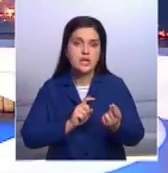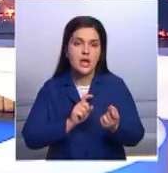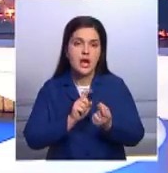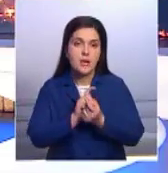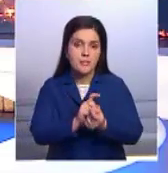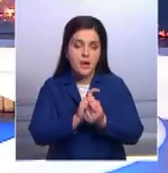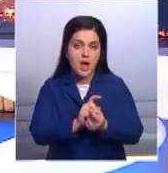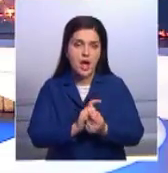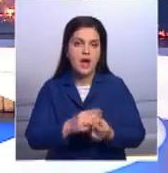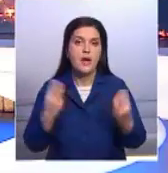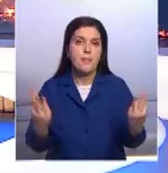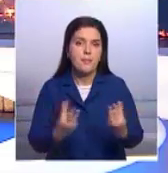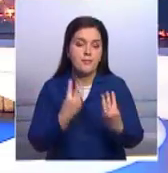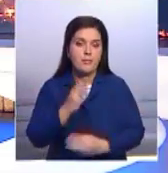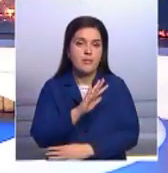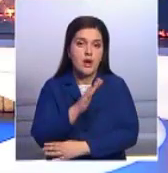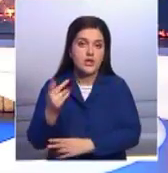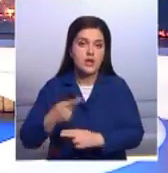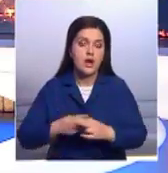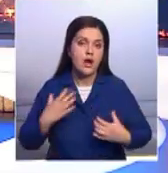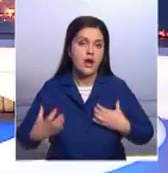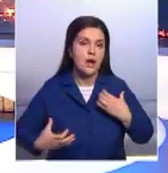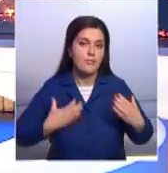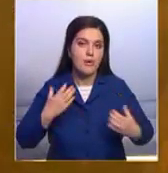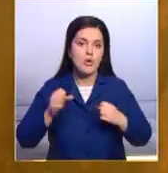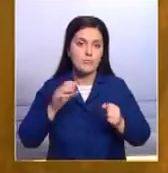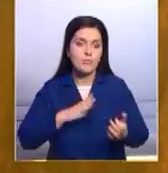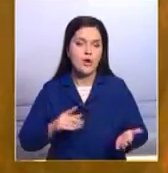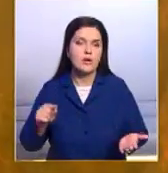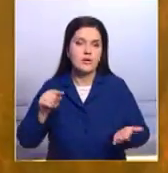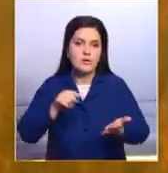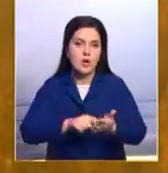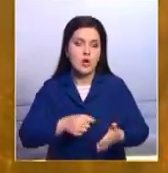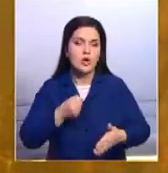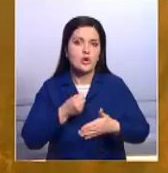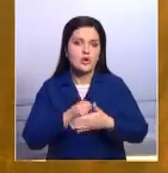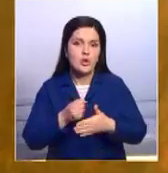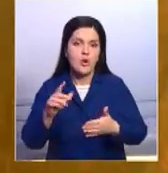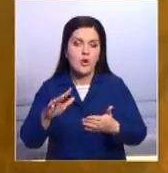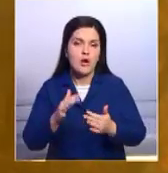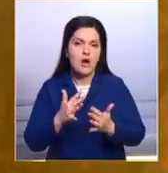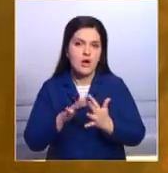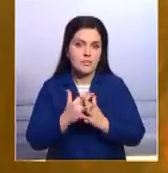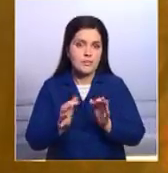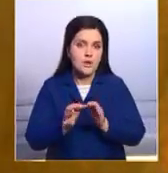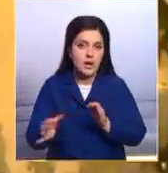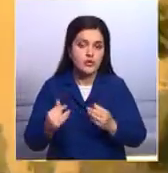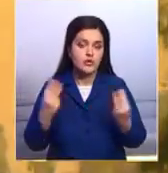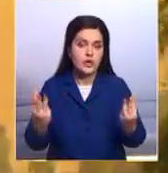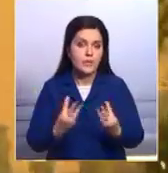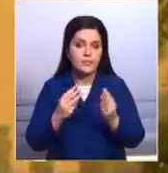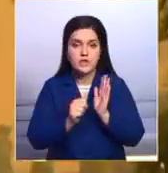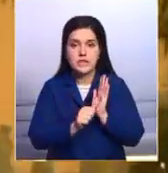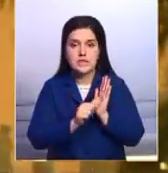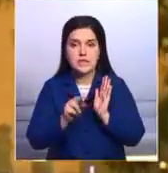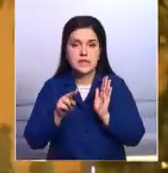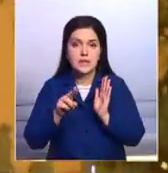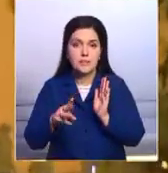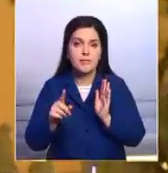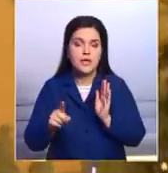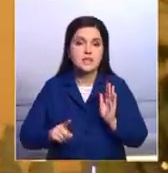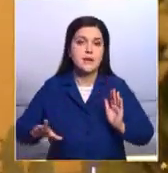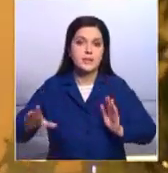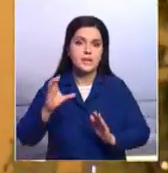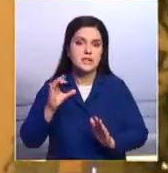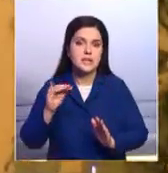с лесным пожаром. Власти опасаются, что огонь может добраться до населенных пунктов. Сейчас пламя бушует примерно в 60